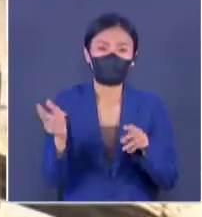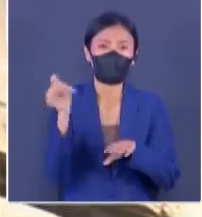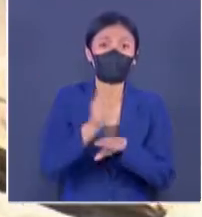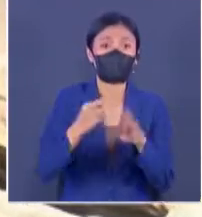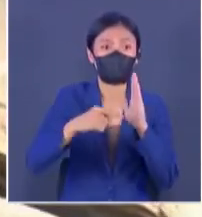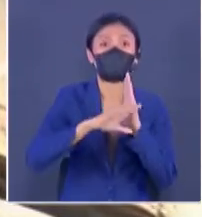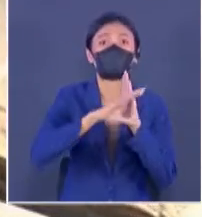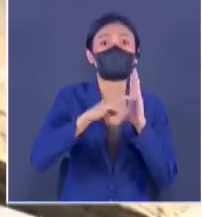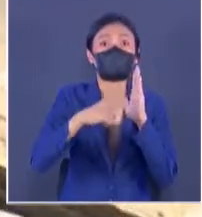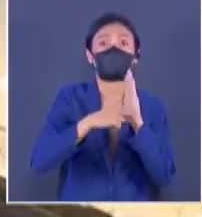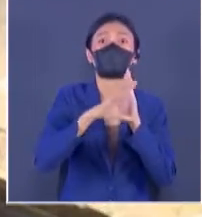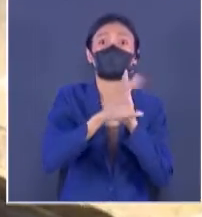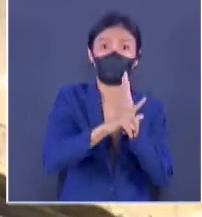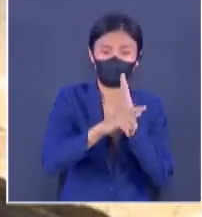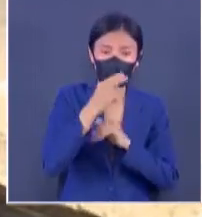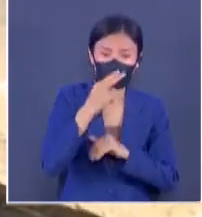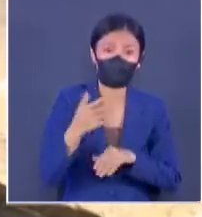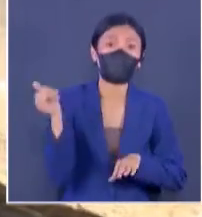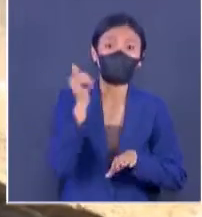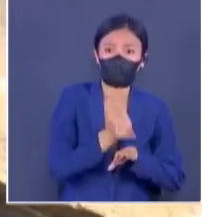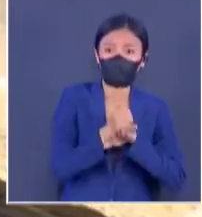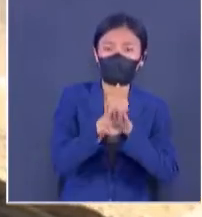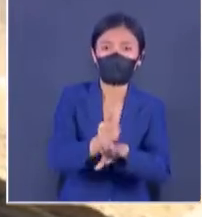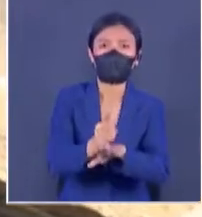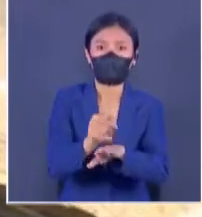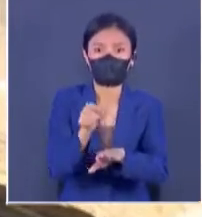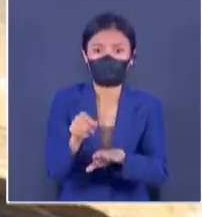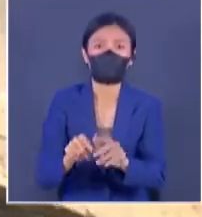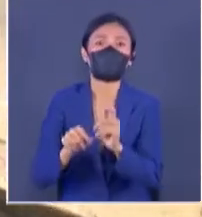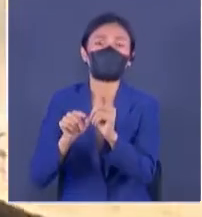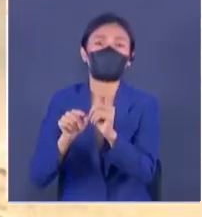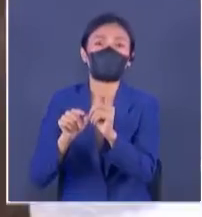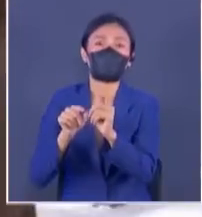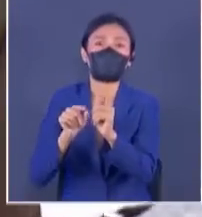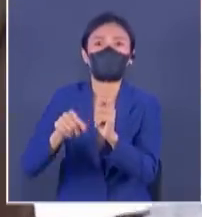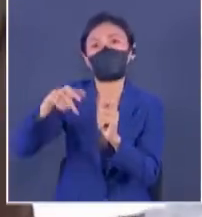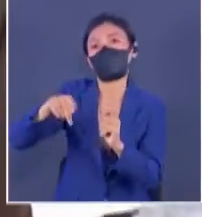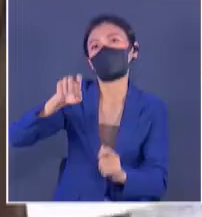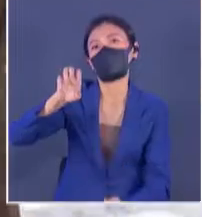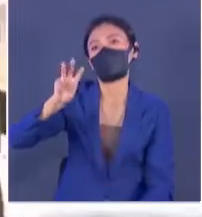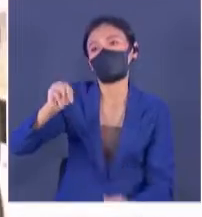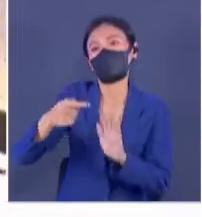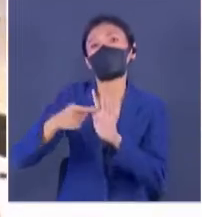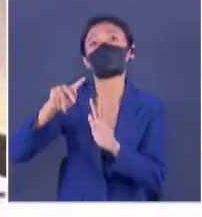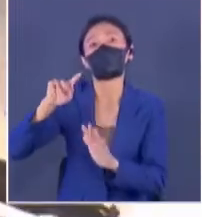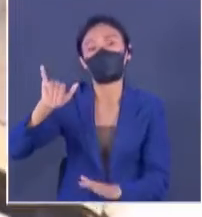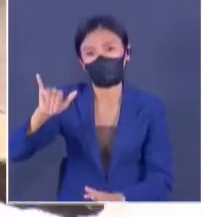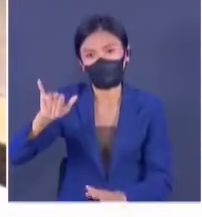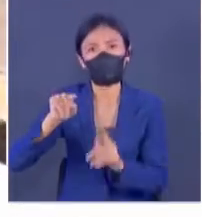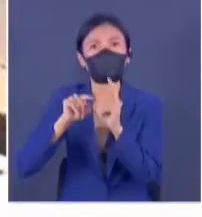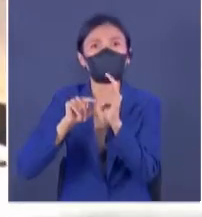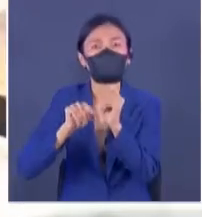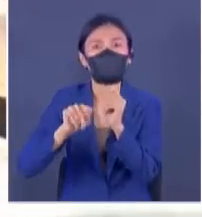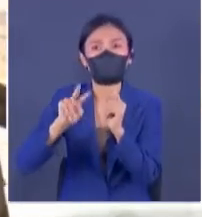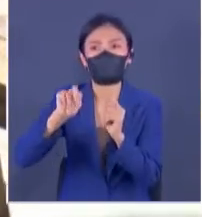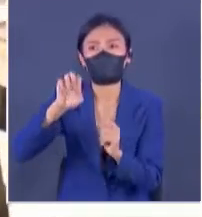เดินทางมาที่ทำการผู้ใหญ่บ้านในพื้นที่ตำบล นิคมอำเภอพิมายจังหวัดนครราชสีมาเพื่อขอให้ผู้ใหญ่บ้านช่วยติดต่อลูกส